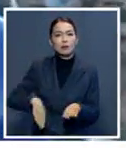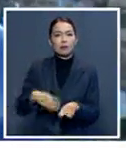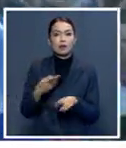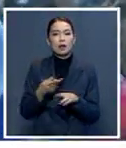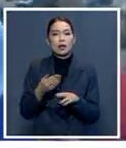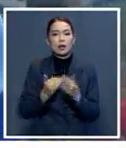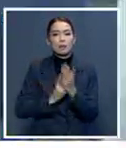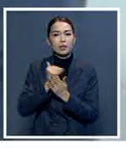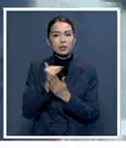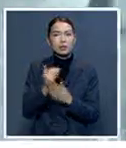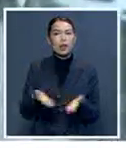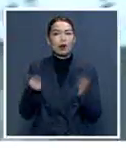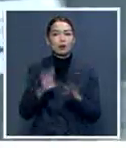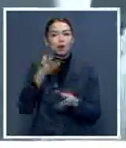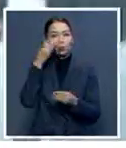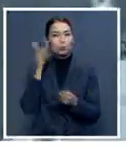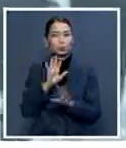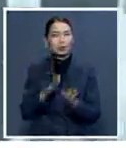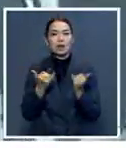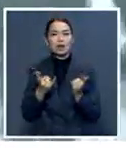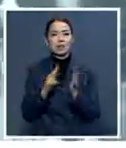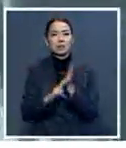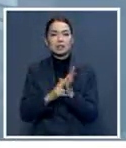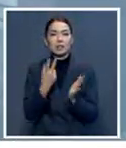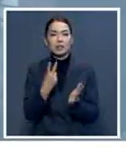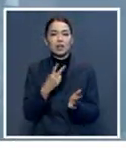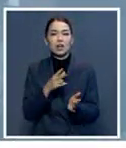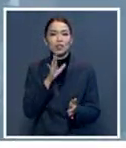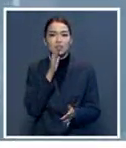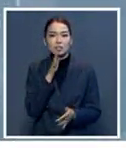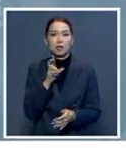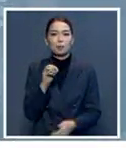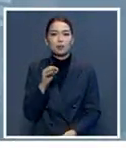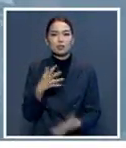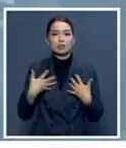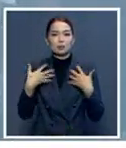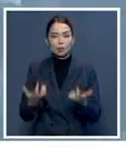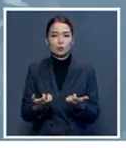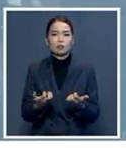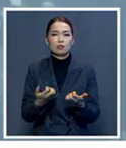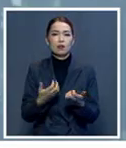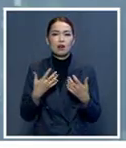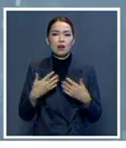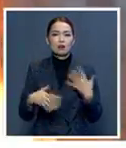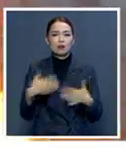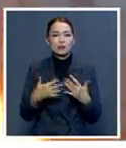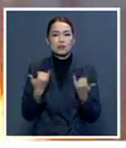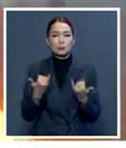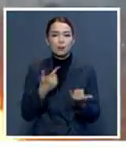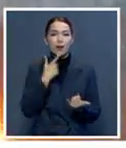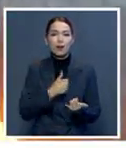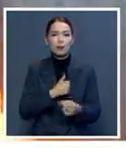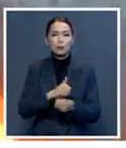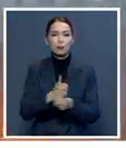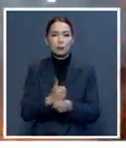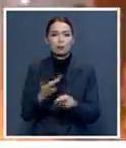қалуға ұмтылыс деп қабылдады. Қазір 82 жастағы Бутефликаның денсаулығы сыр бере бастаған. Сондықтан армия басшысы оның ел